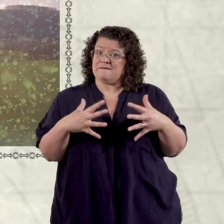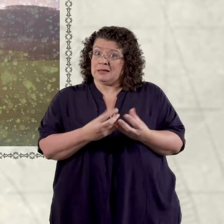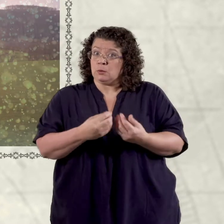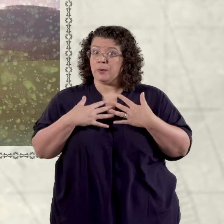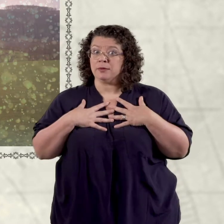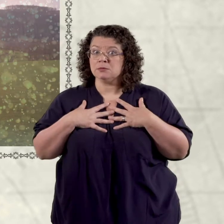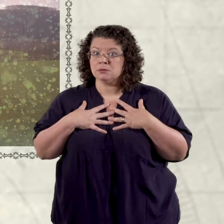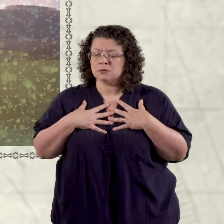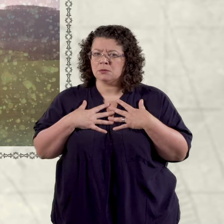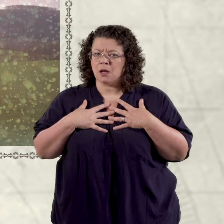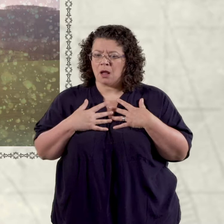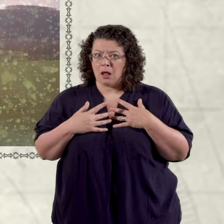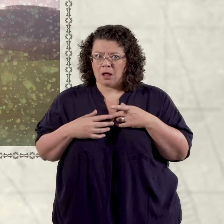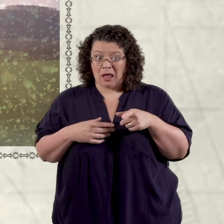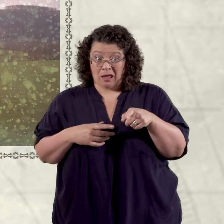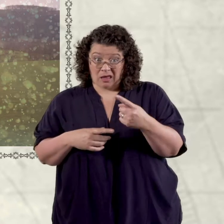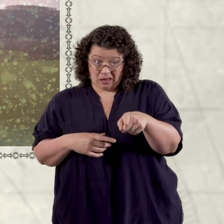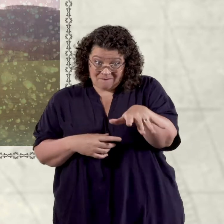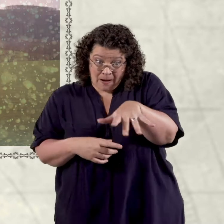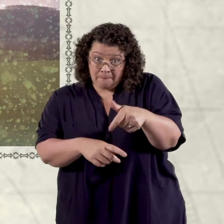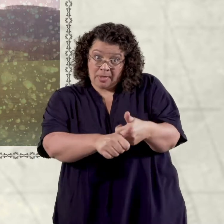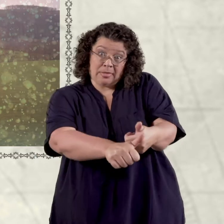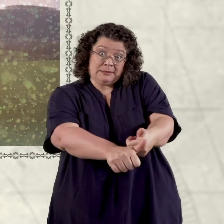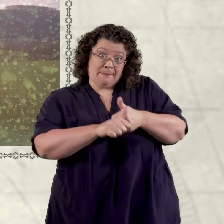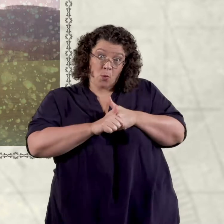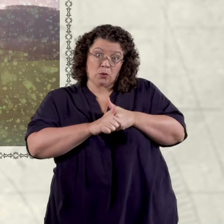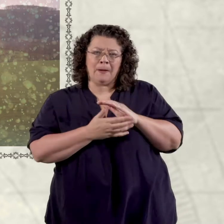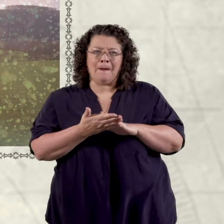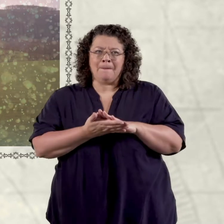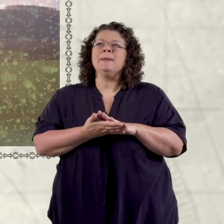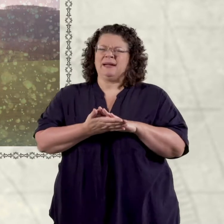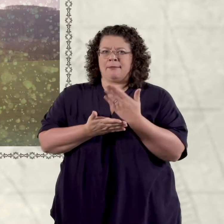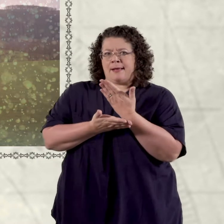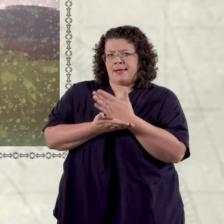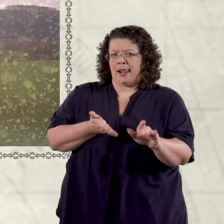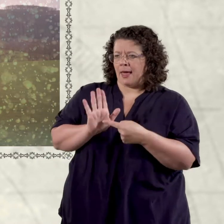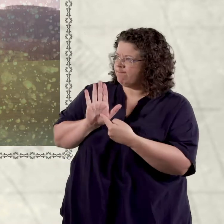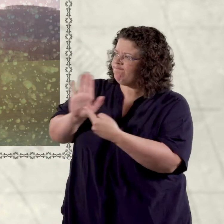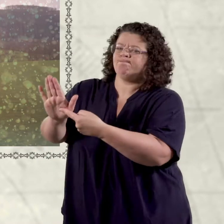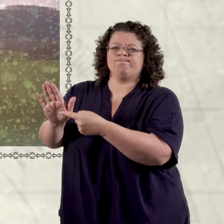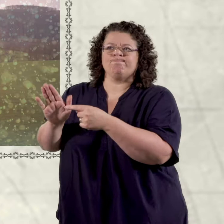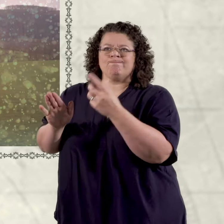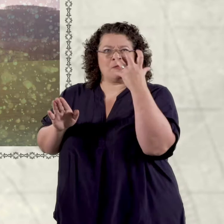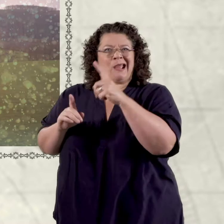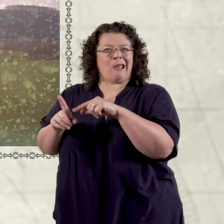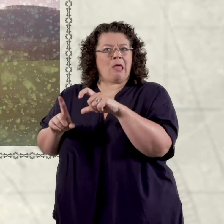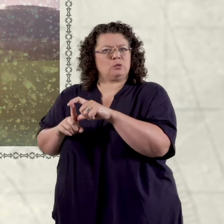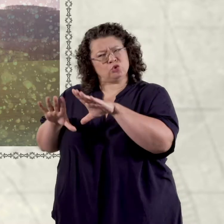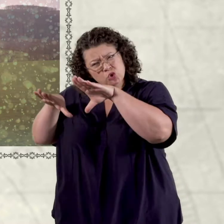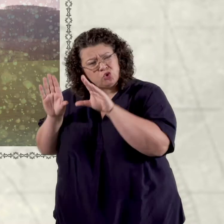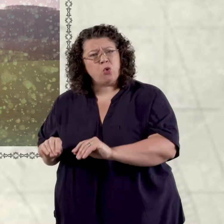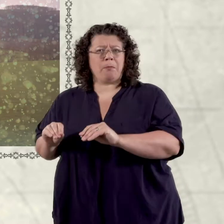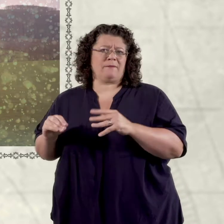yn barod yn brwydro gyda ni. Ond byddai cael cefnogaeth teulu pwerus yn gyrru neges glir I Edward I stopio'r brwydro.